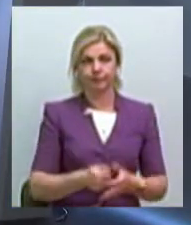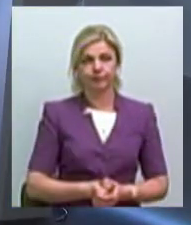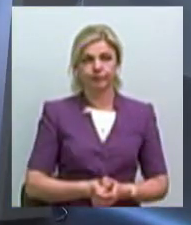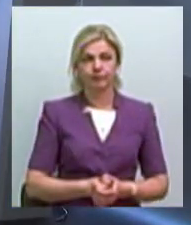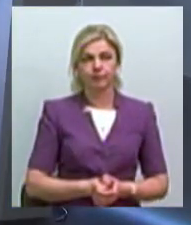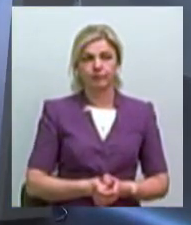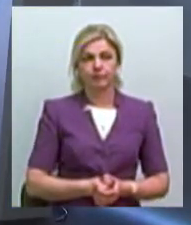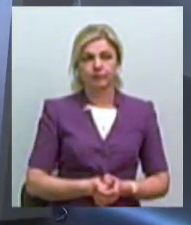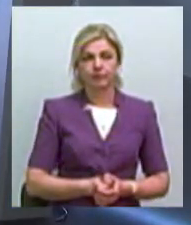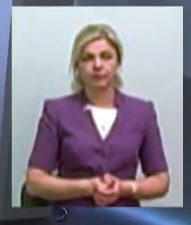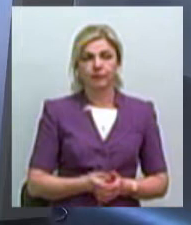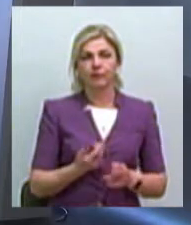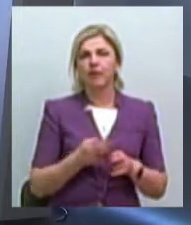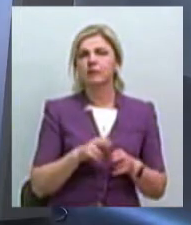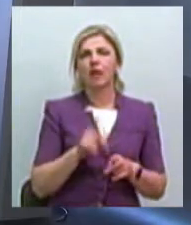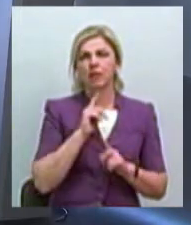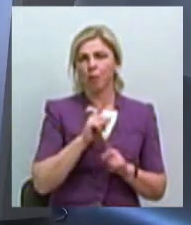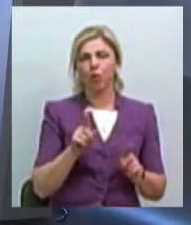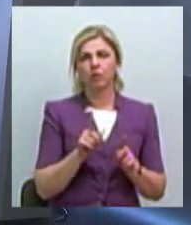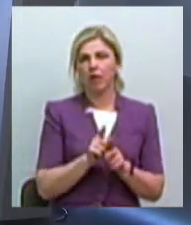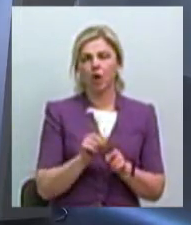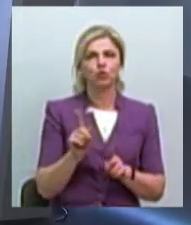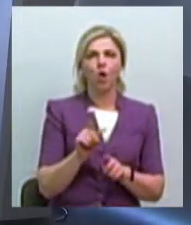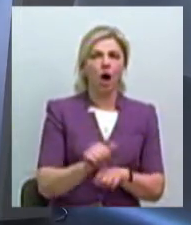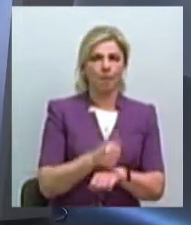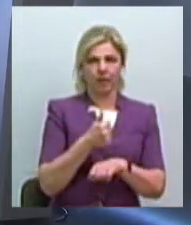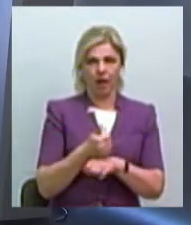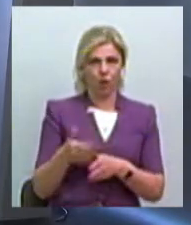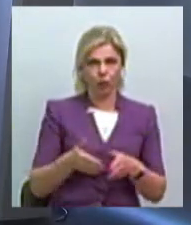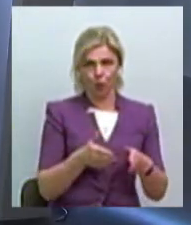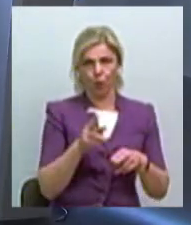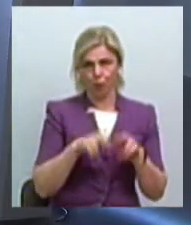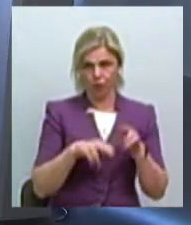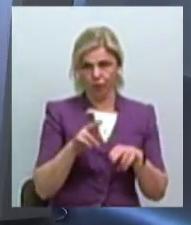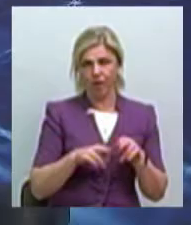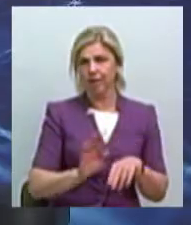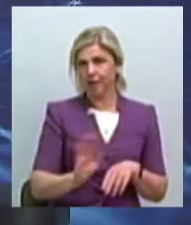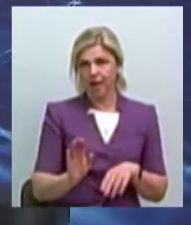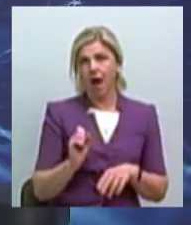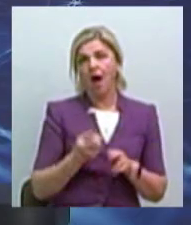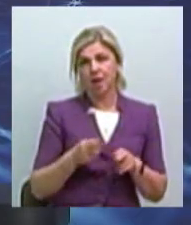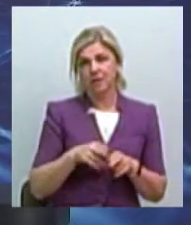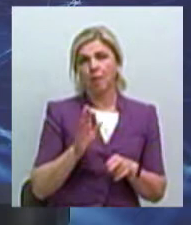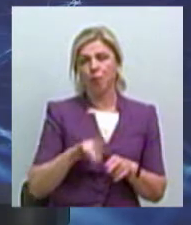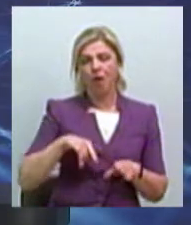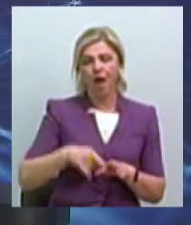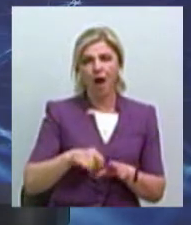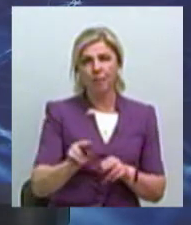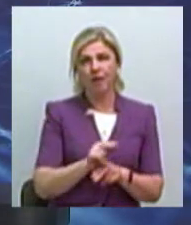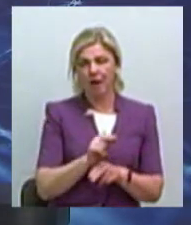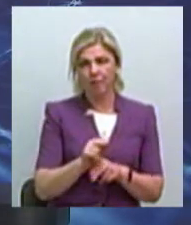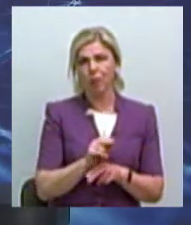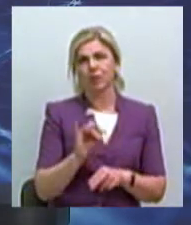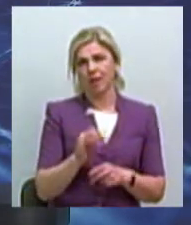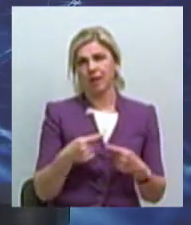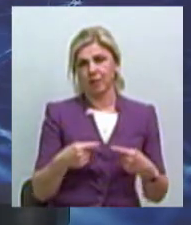не буде таке обладнання геть, щоб капітальні дороги строїти, будувати. А це будуть ямкові ремонти, алейки.